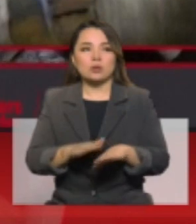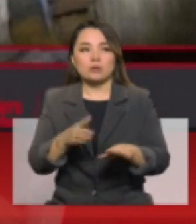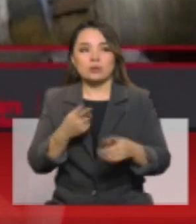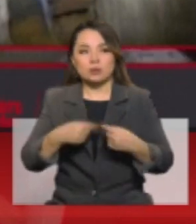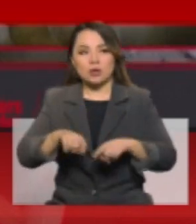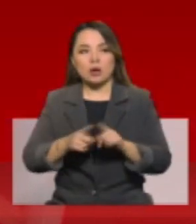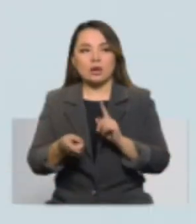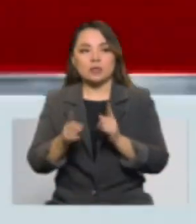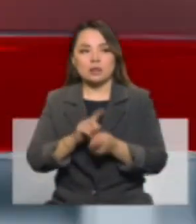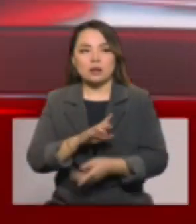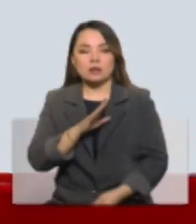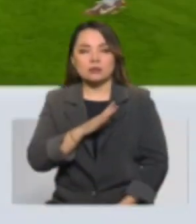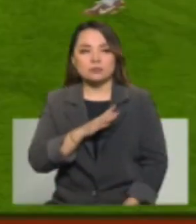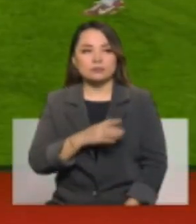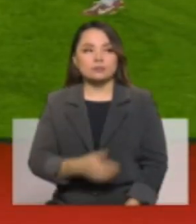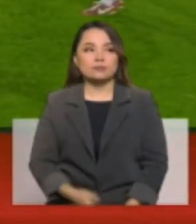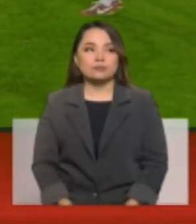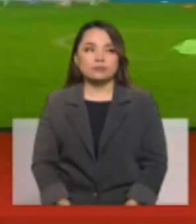айналды?